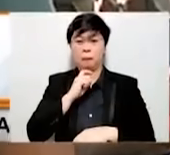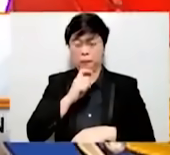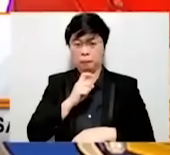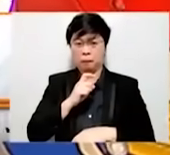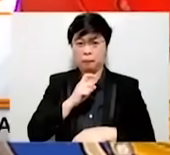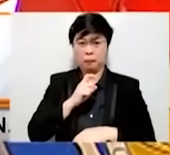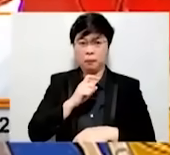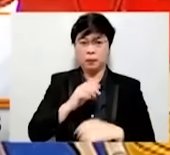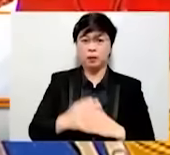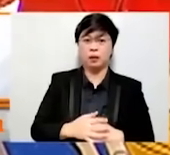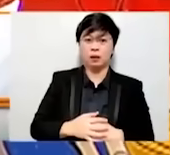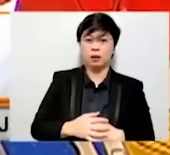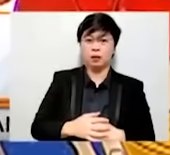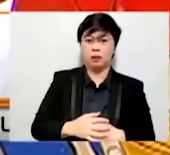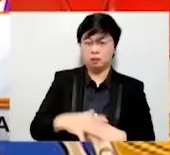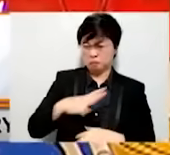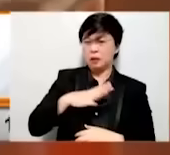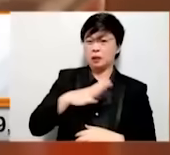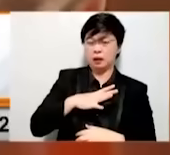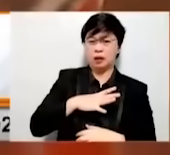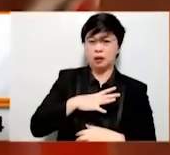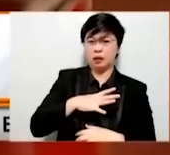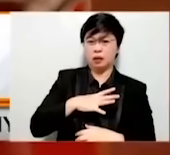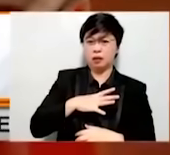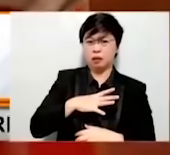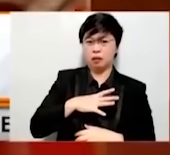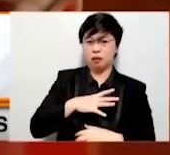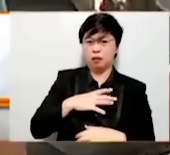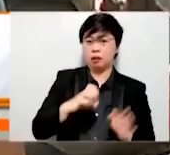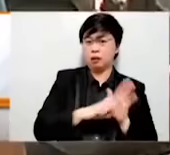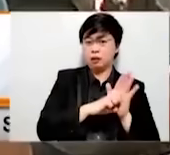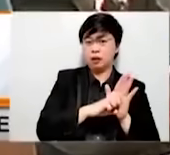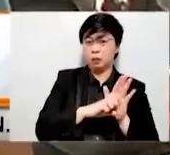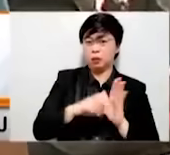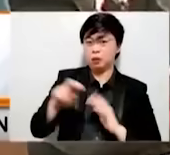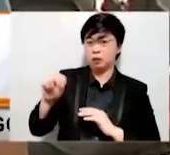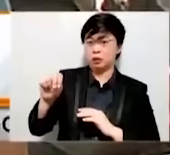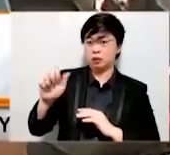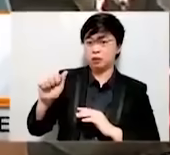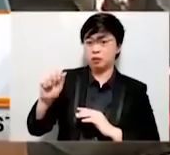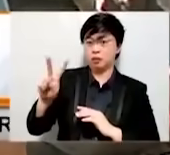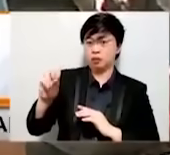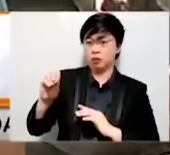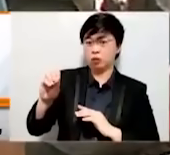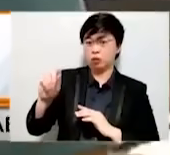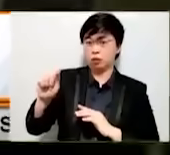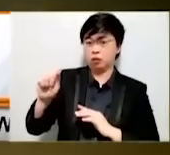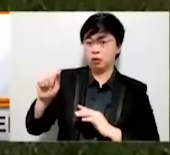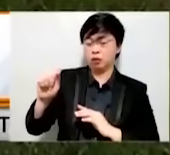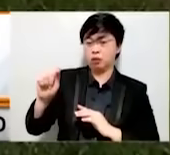dagat doon sa mga nabotas, hindi kakainin ng kalawang dahil stainless nga ang mga ilalim niya.